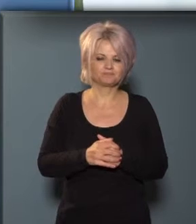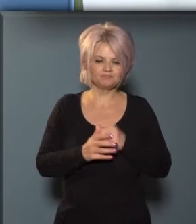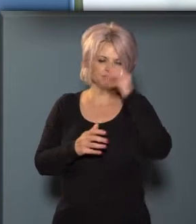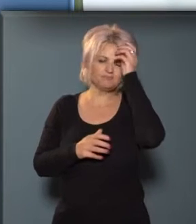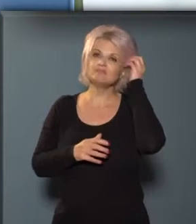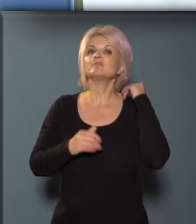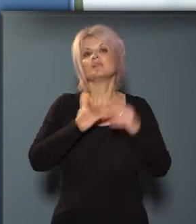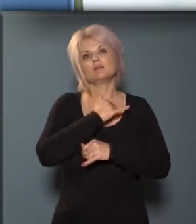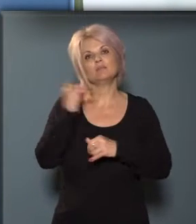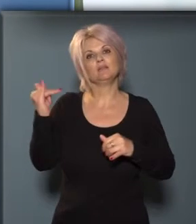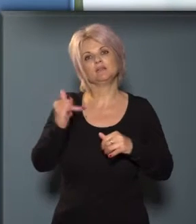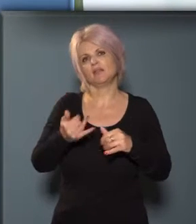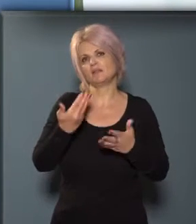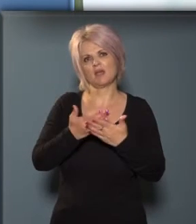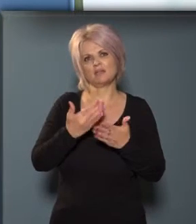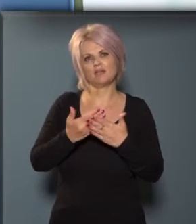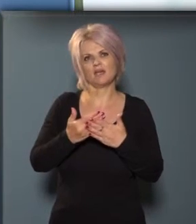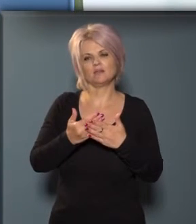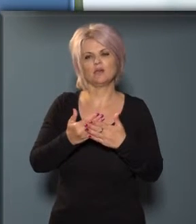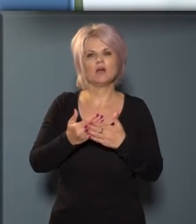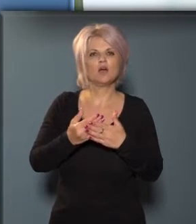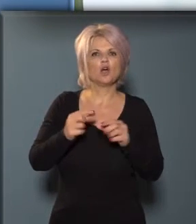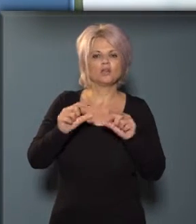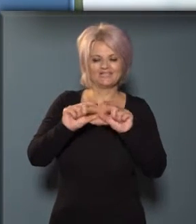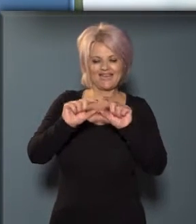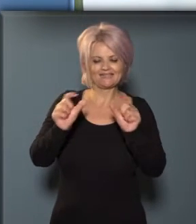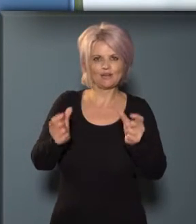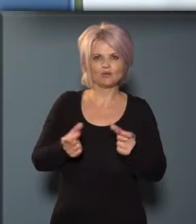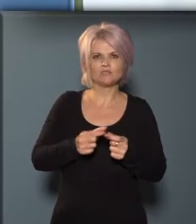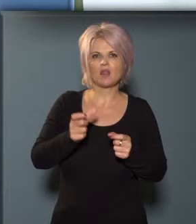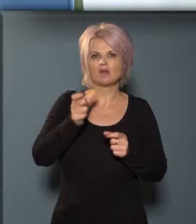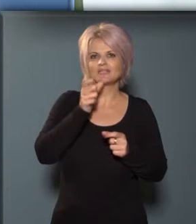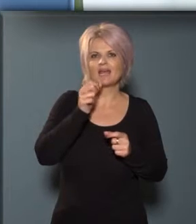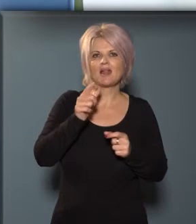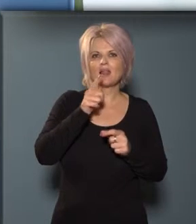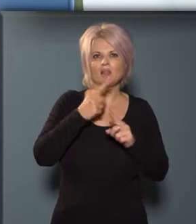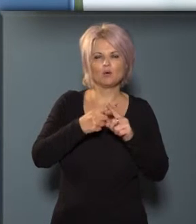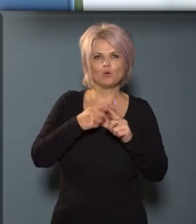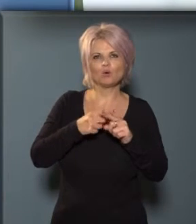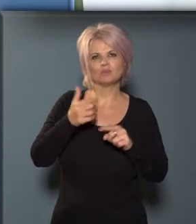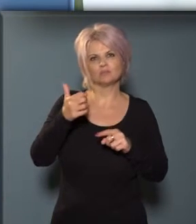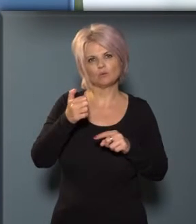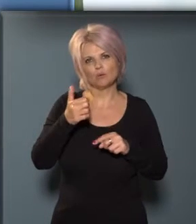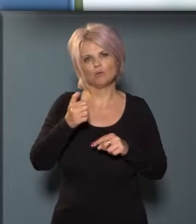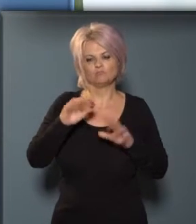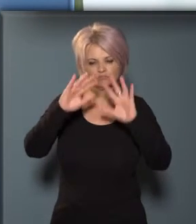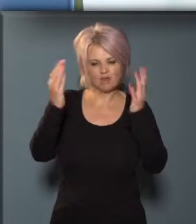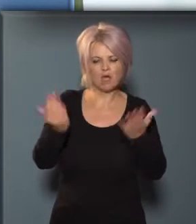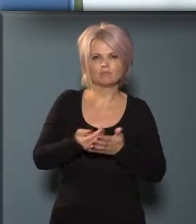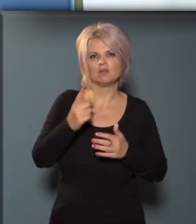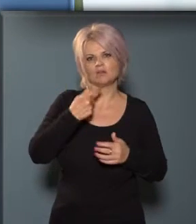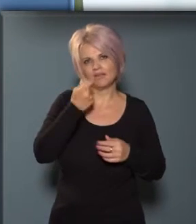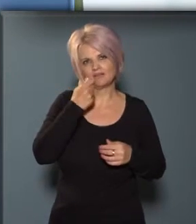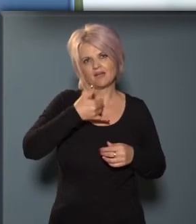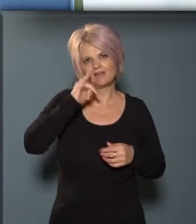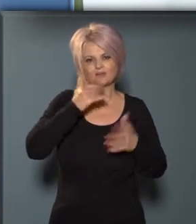minden meglegyen, tehát a legkisebb szigetelő szallagtól a celluxig, az ollóig, a filctollig, a labdákig, amit esznek, amit isznak,